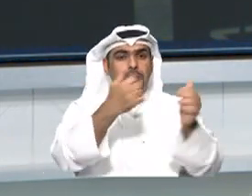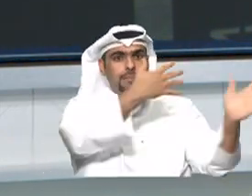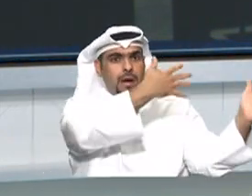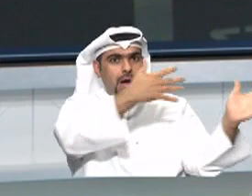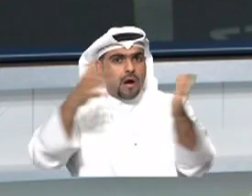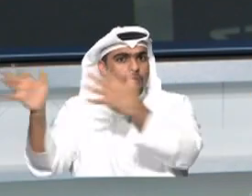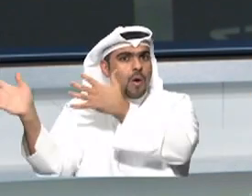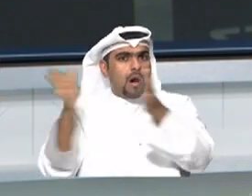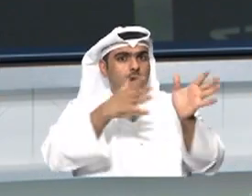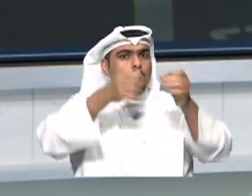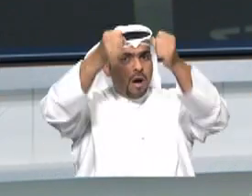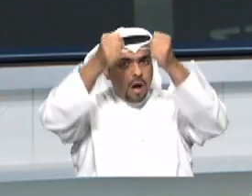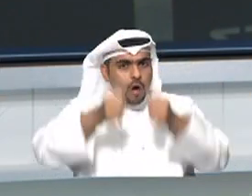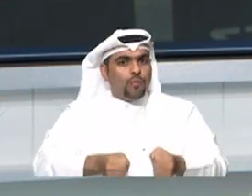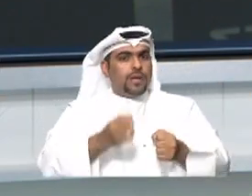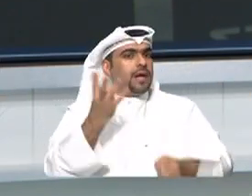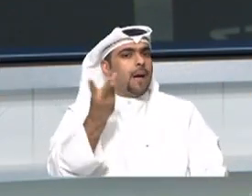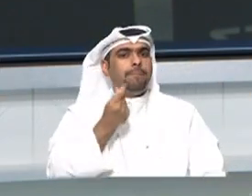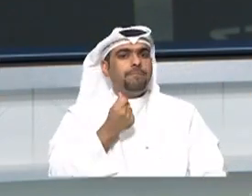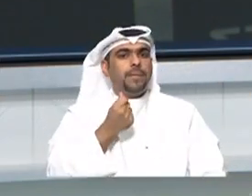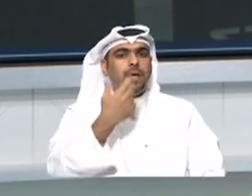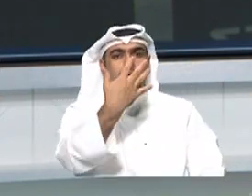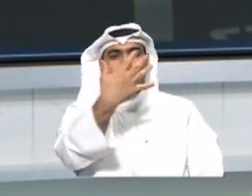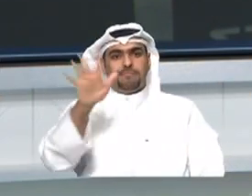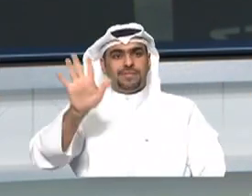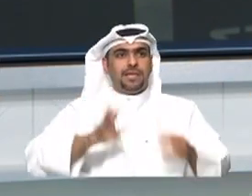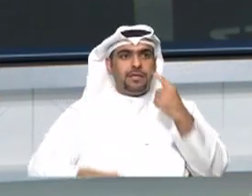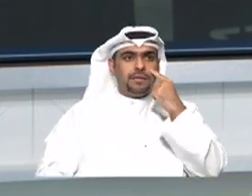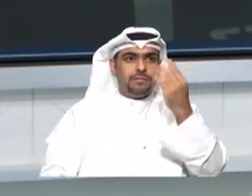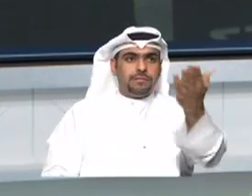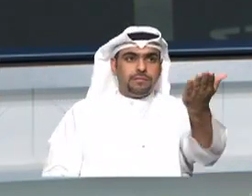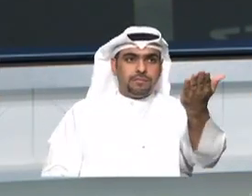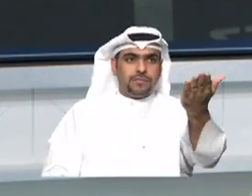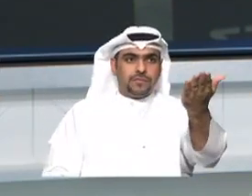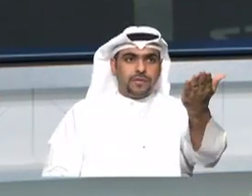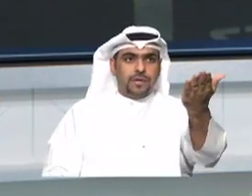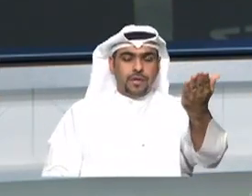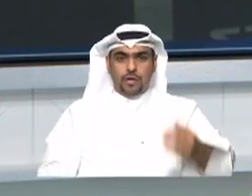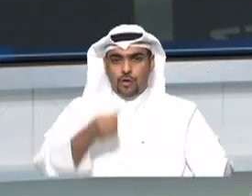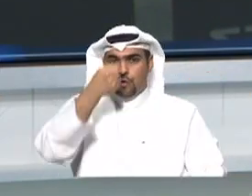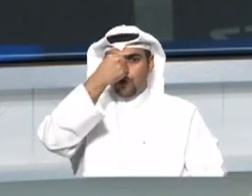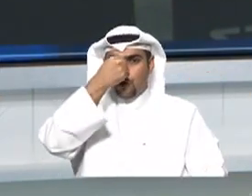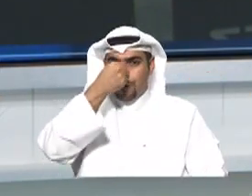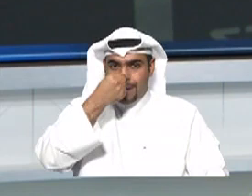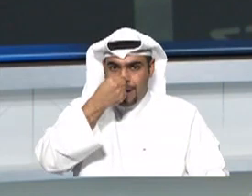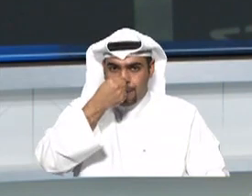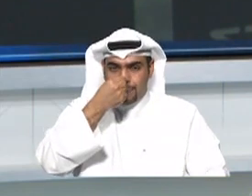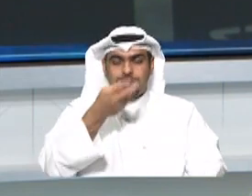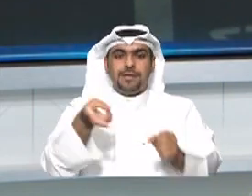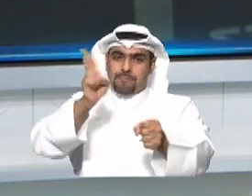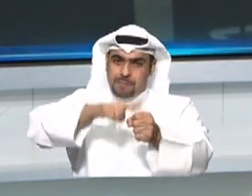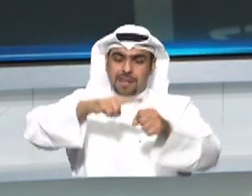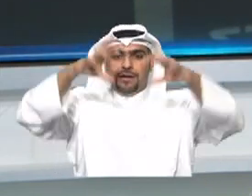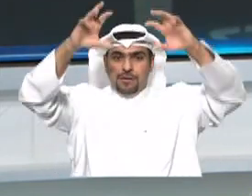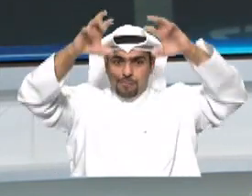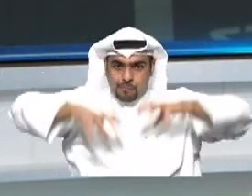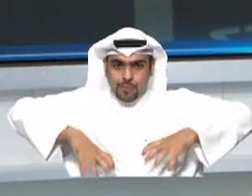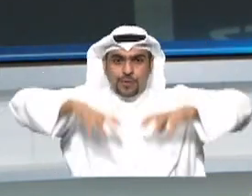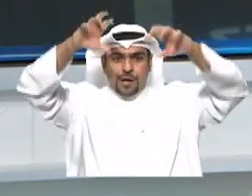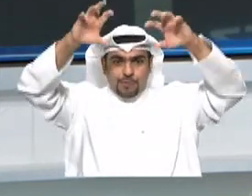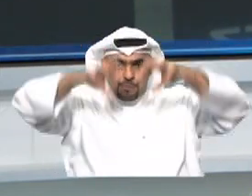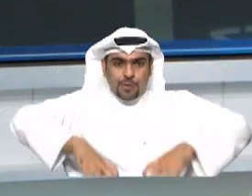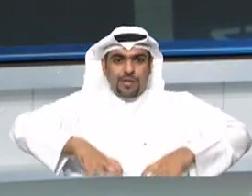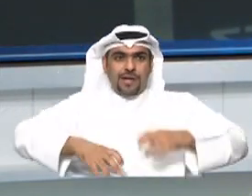إلى شمالية غربية مرة أخرى مع بداية عطلة نهاية الأسبوع، وفرص أمطار الخير متوقعة مع بداية عطلة نهاية